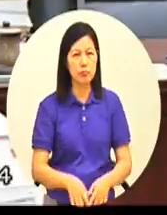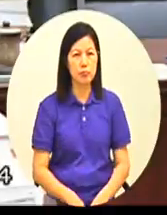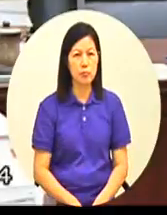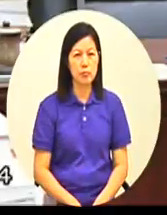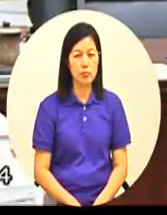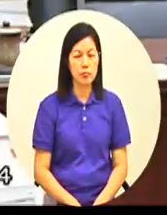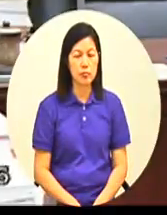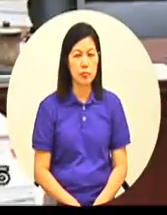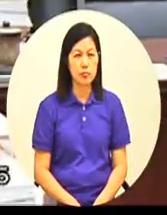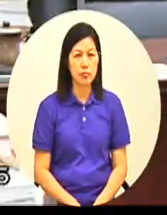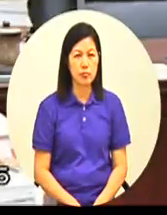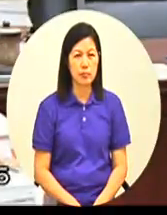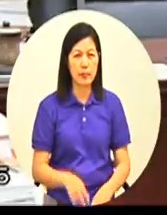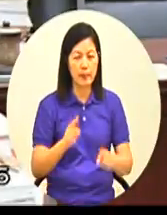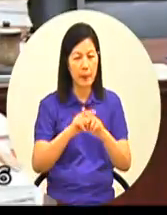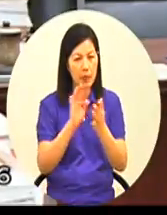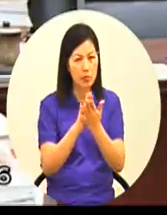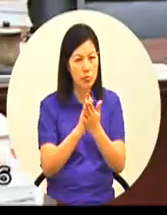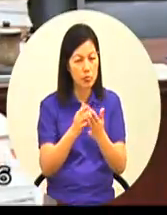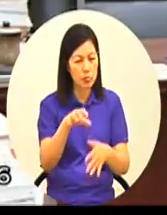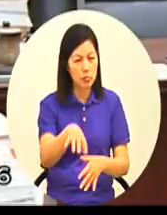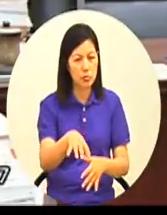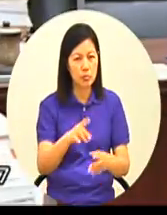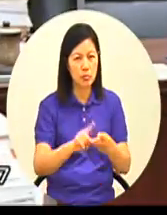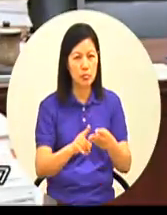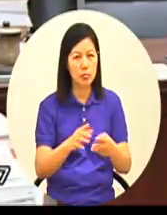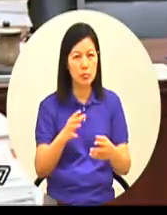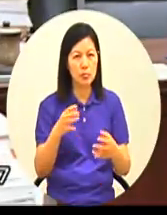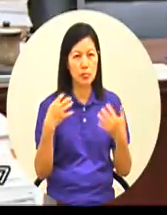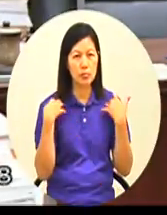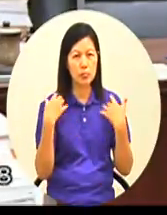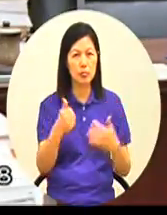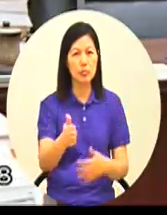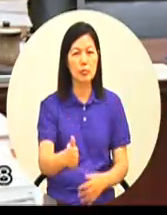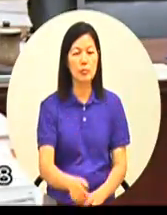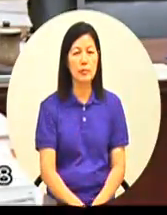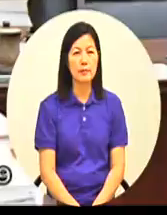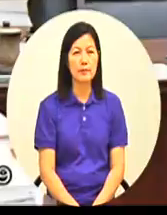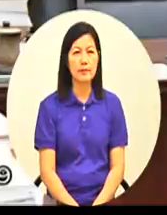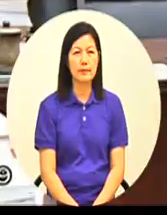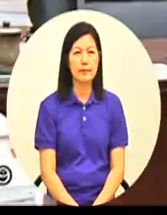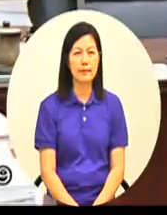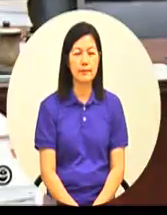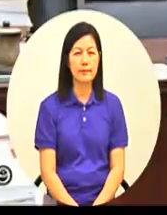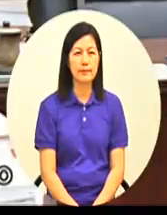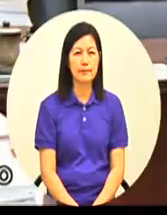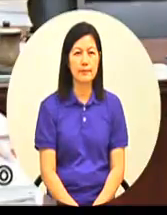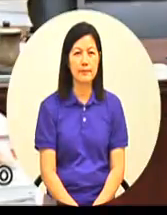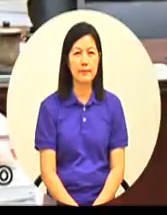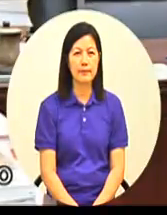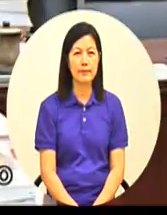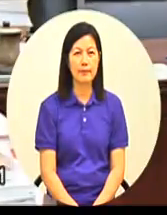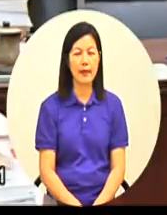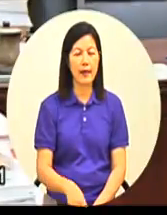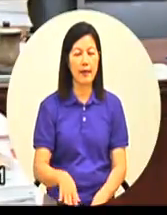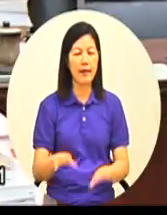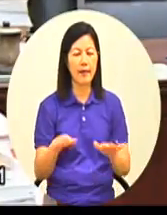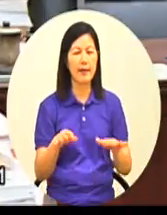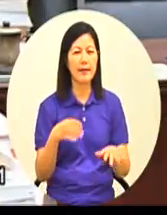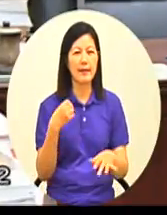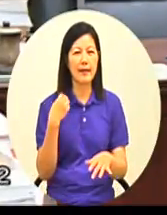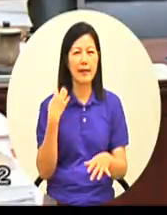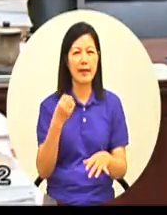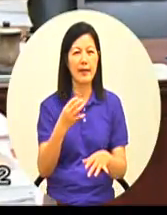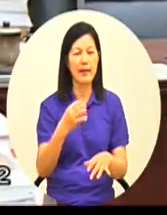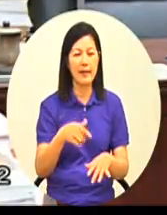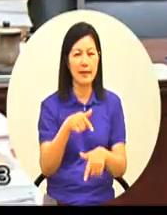那个秘书处主任， 好，你这边 哦，有现在都流行南向，我只要说姐妹是，我们现